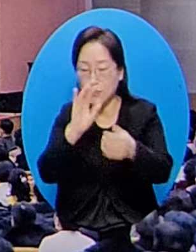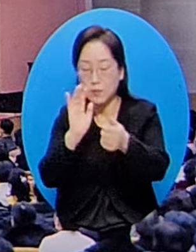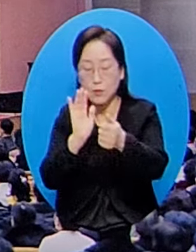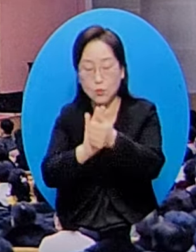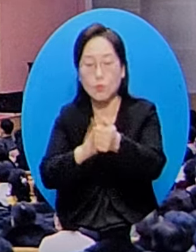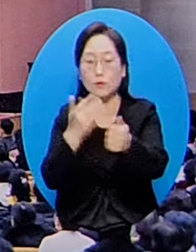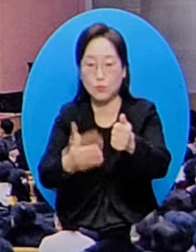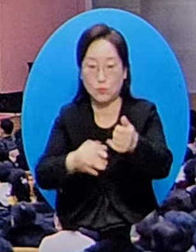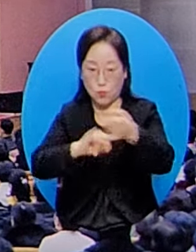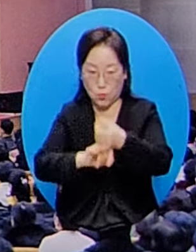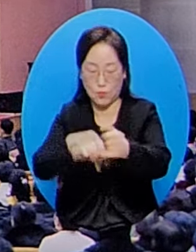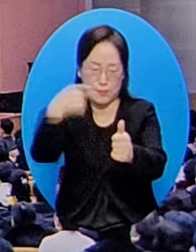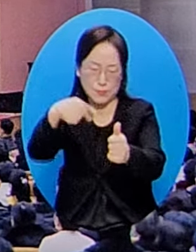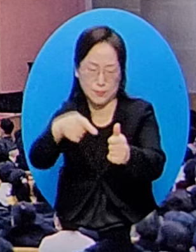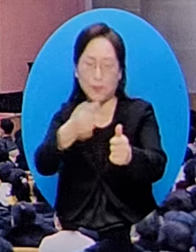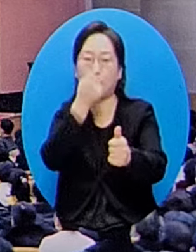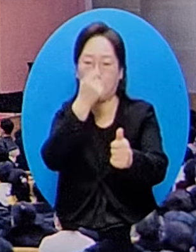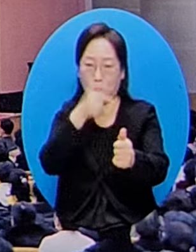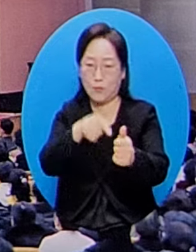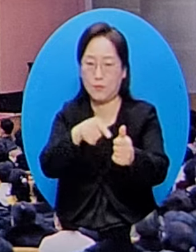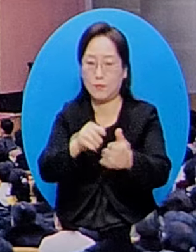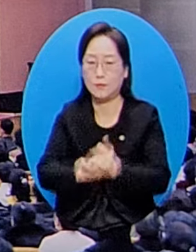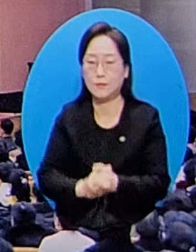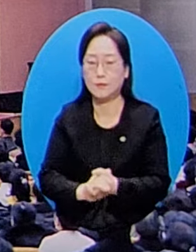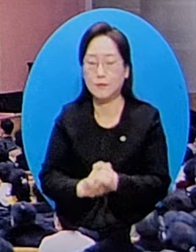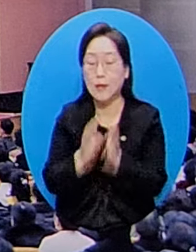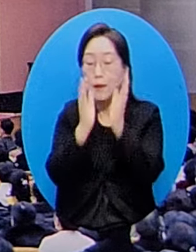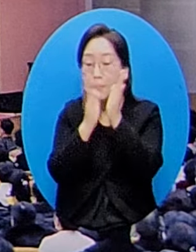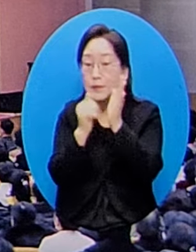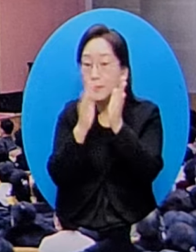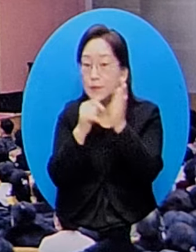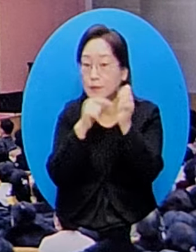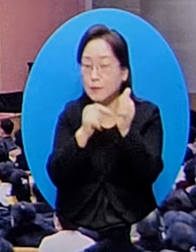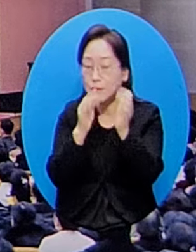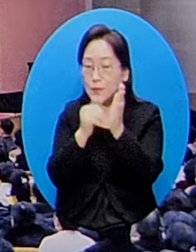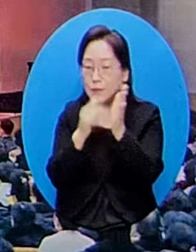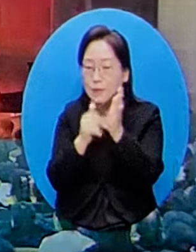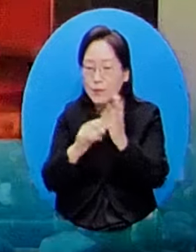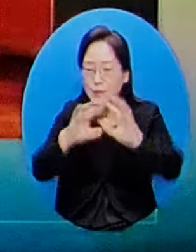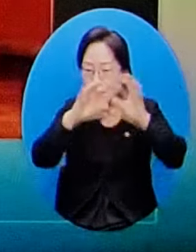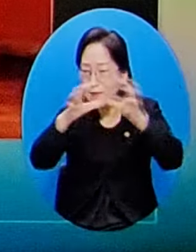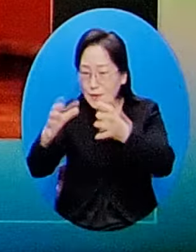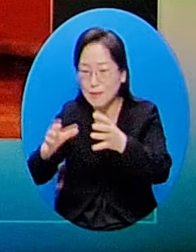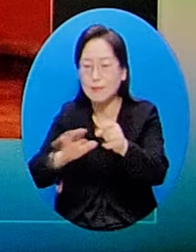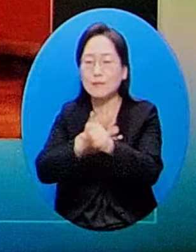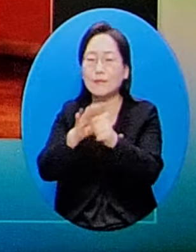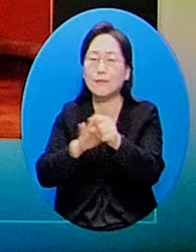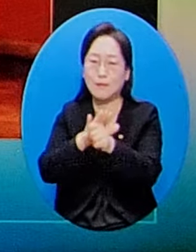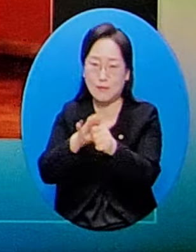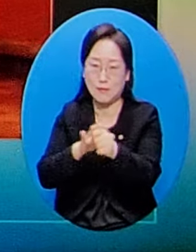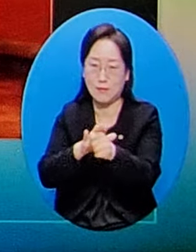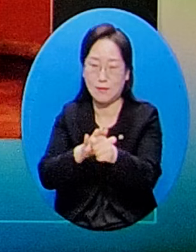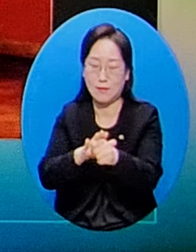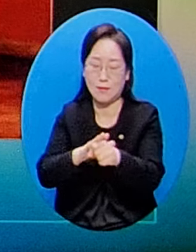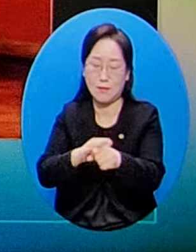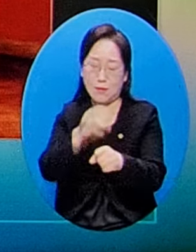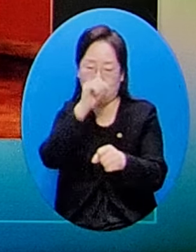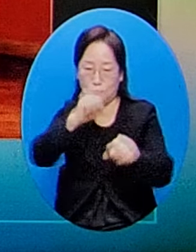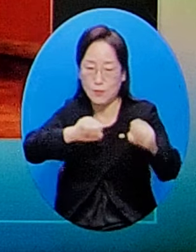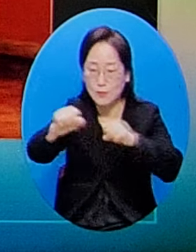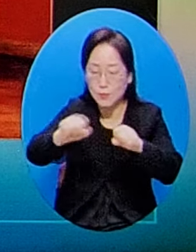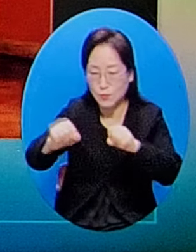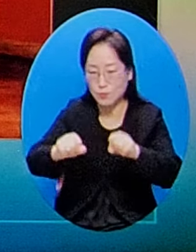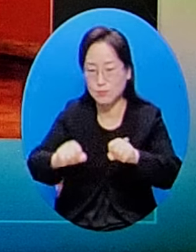본받아서 그가 비밀리 이렇게 전 세계 사랑의 선행을 펼치게 된